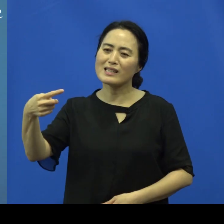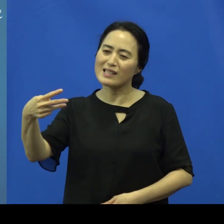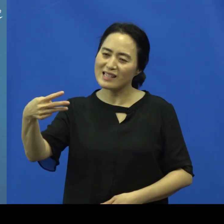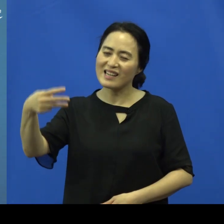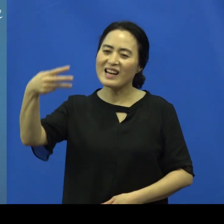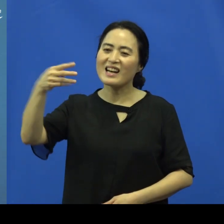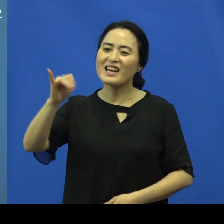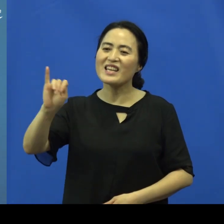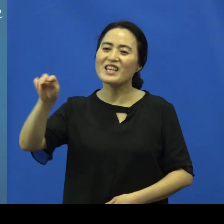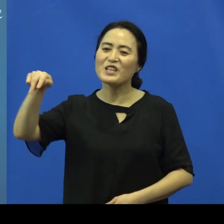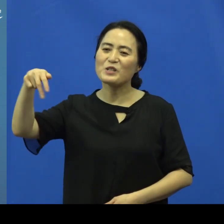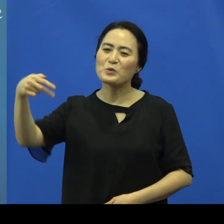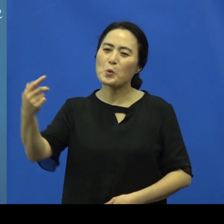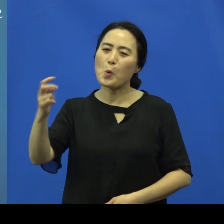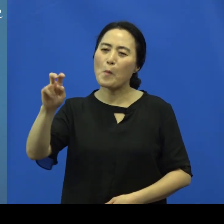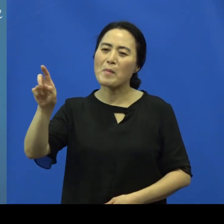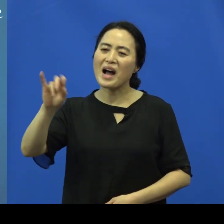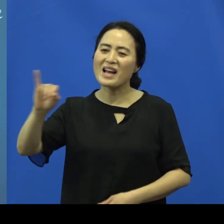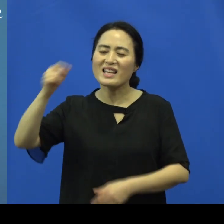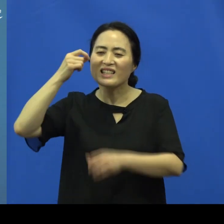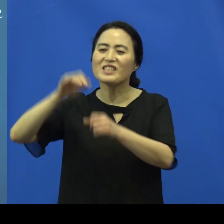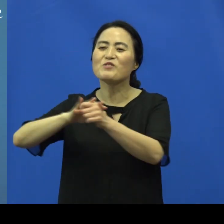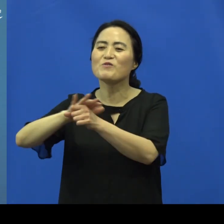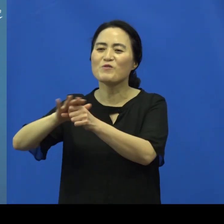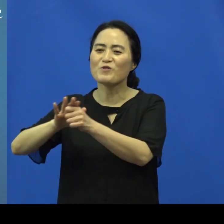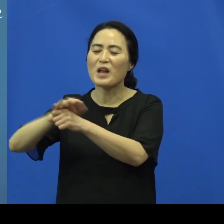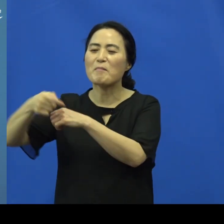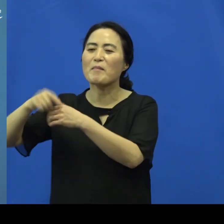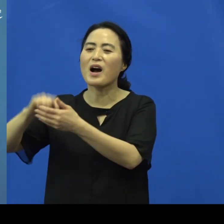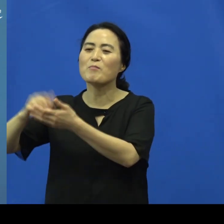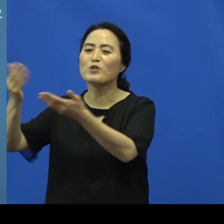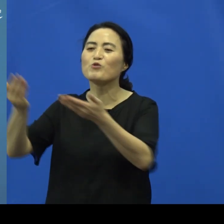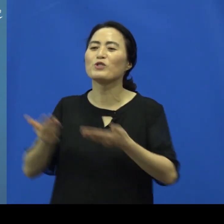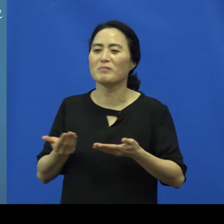그냥 그것만 보면 가슴이 찢어지는 거죠.